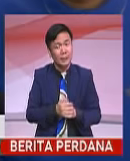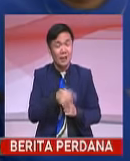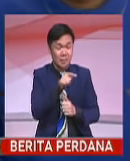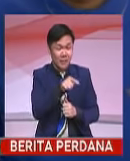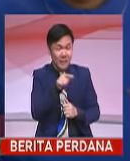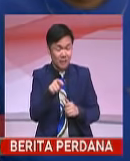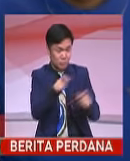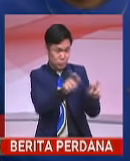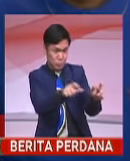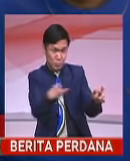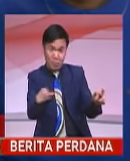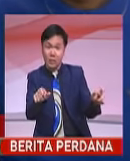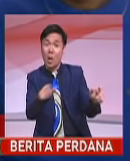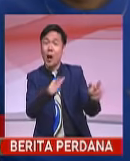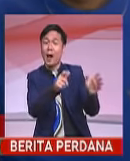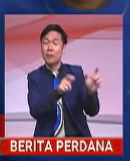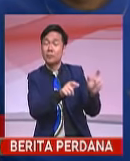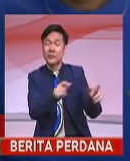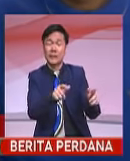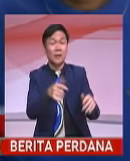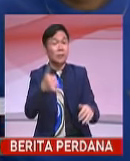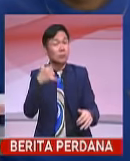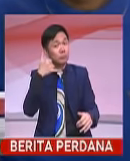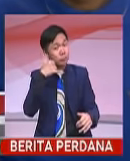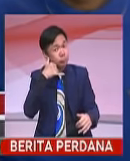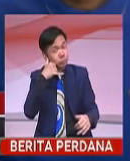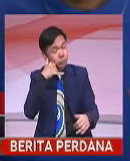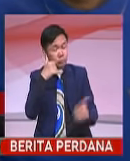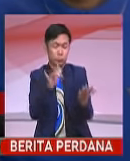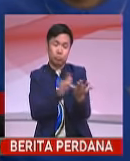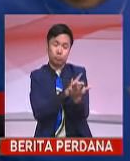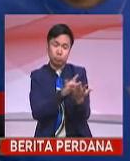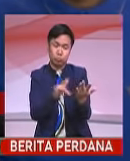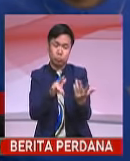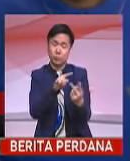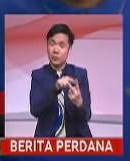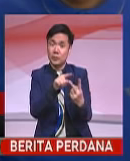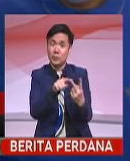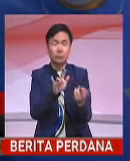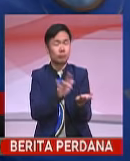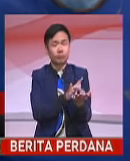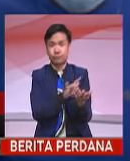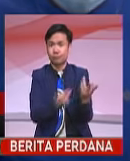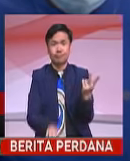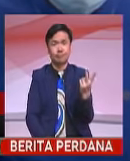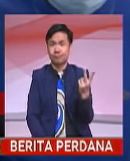kelengkapan dan juga alatan komunikasi terutamanya gadget, smartphone dan tablet ini